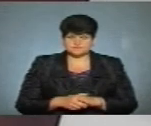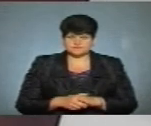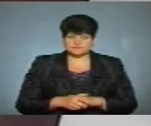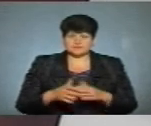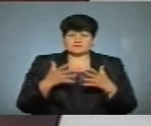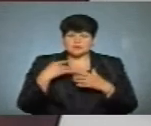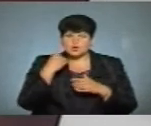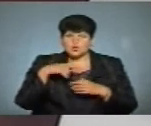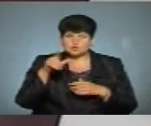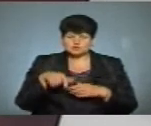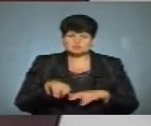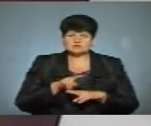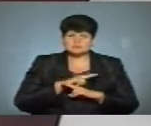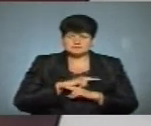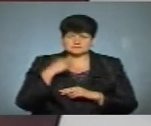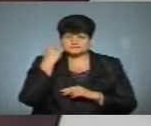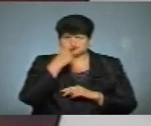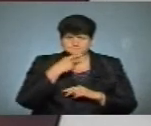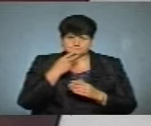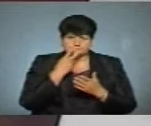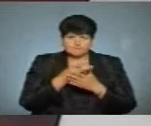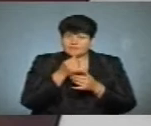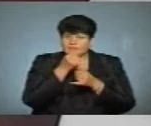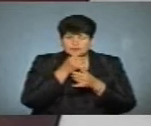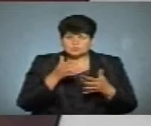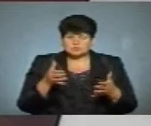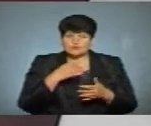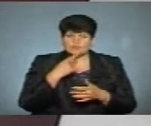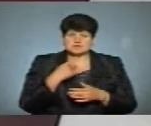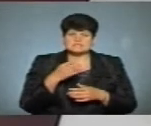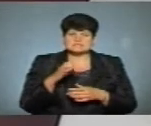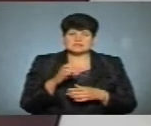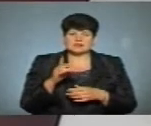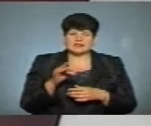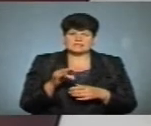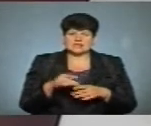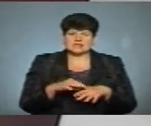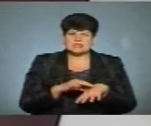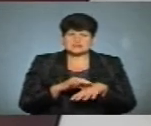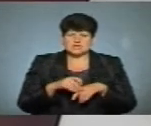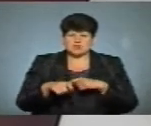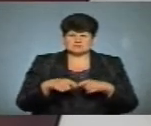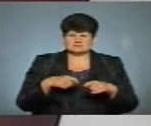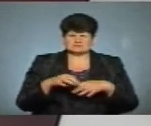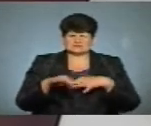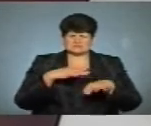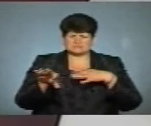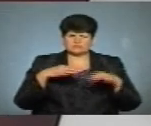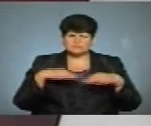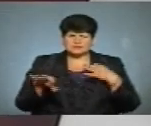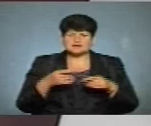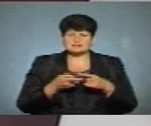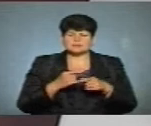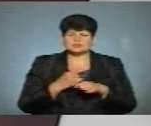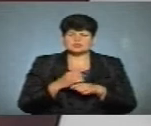Встановити особу загиблого за зовнішніми ознаками неможливо, каже Сергій Крета, оскільки тіло пошматоване. Зараз над цим працює судмедексперт.